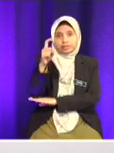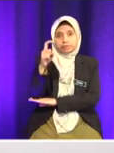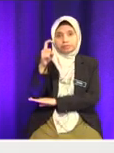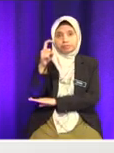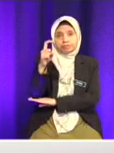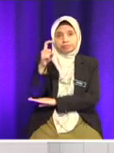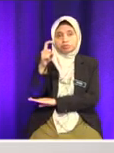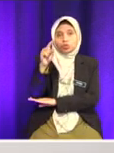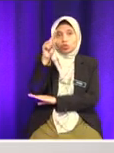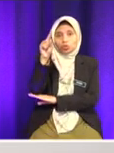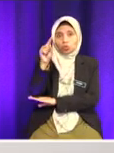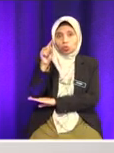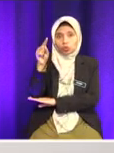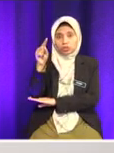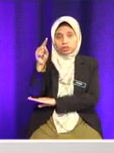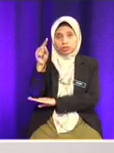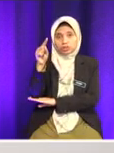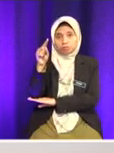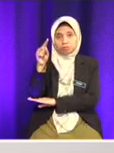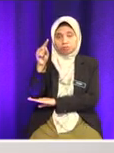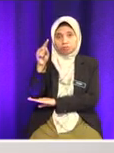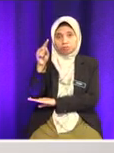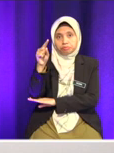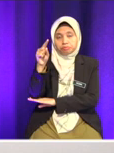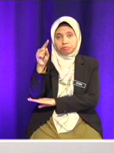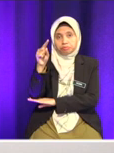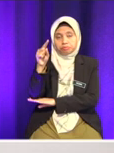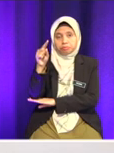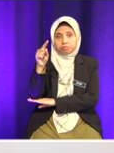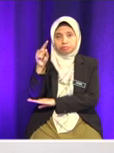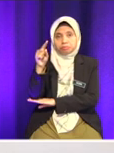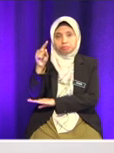kuasa 2 Oke